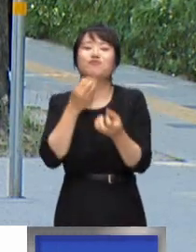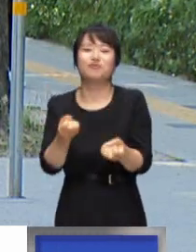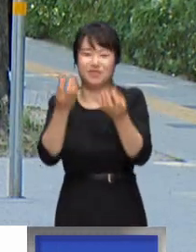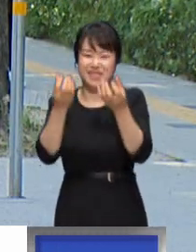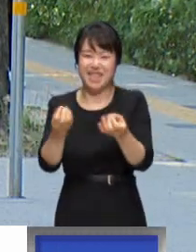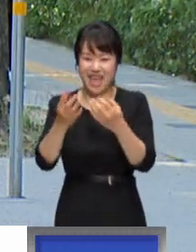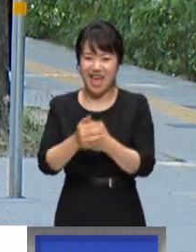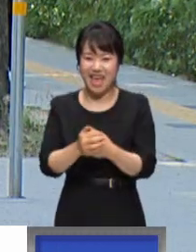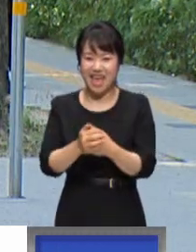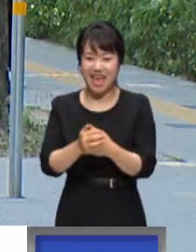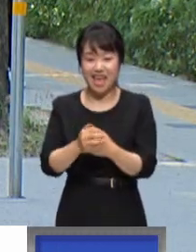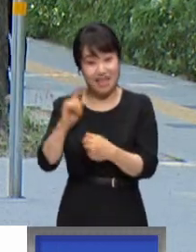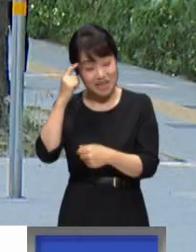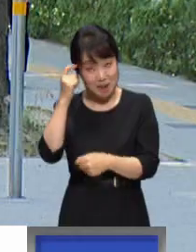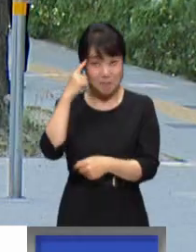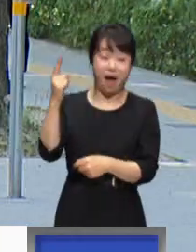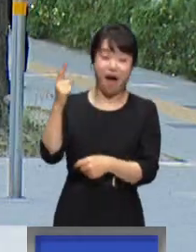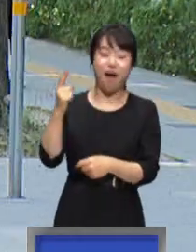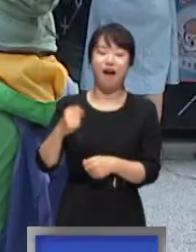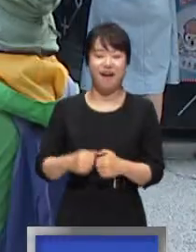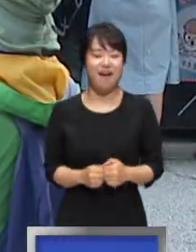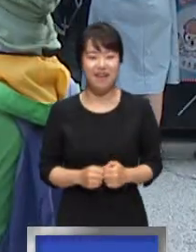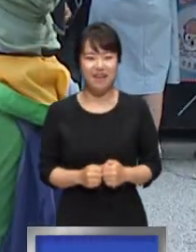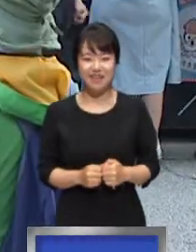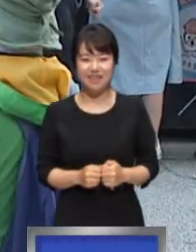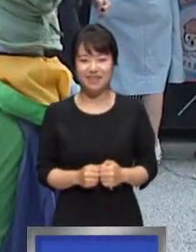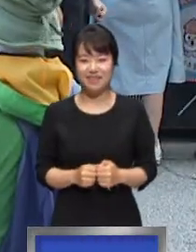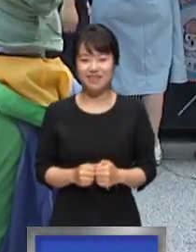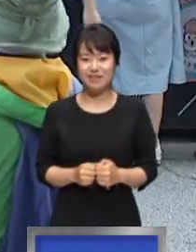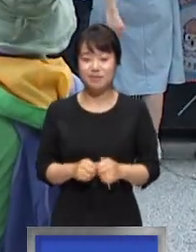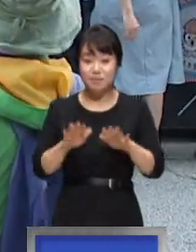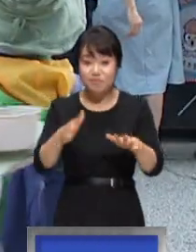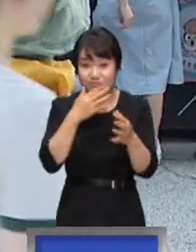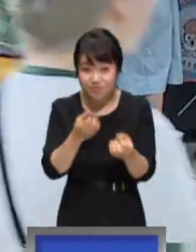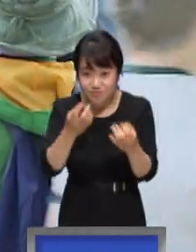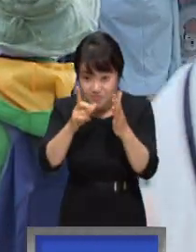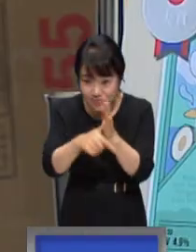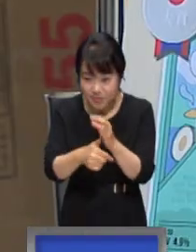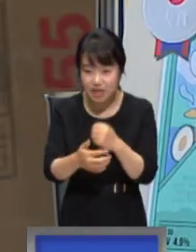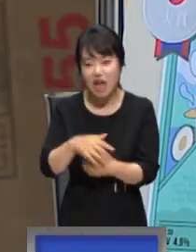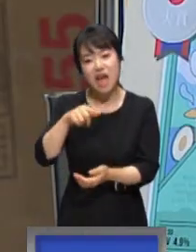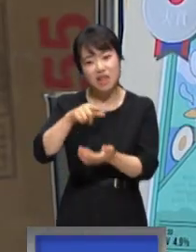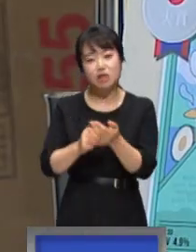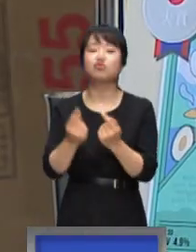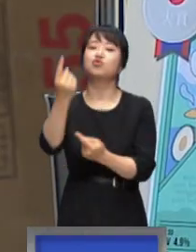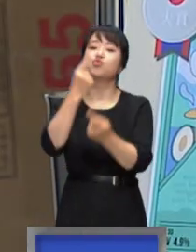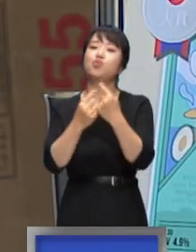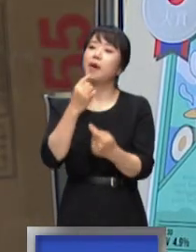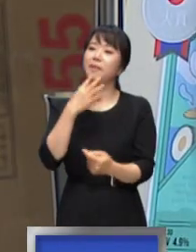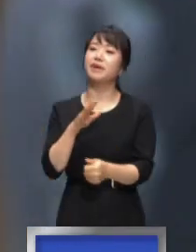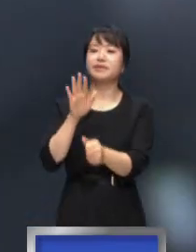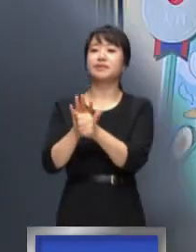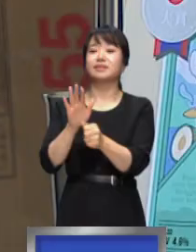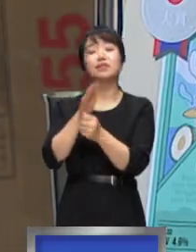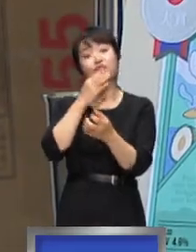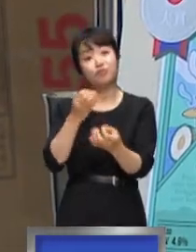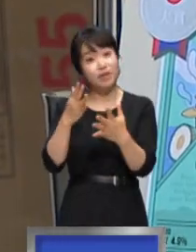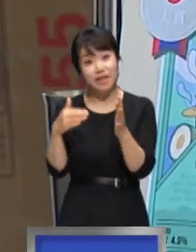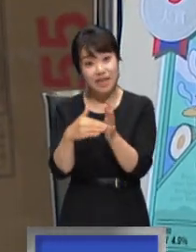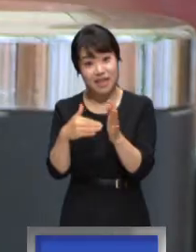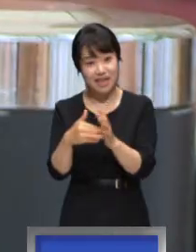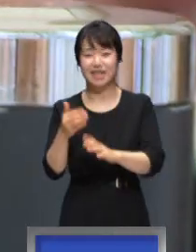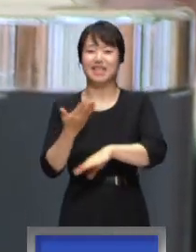개념을 생각해내게 됐고요. 이번 축제는 단순히 찾아오는 이들만의 잔치가